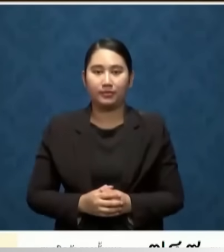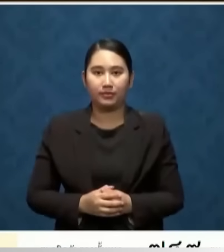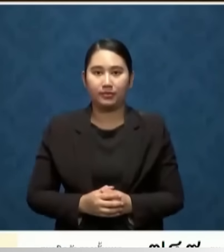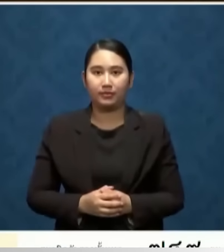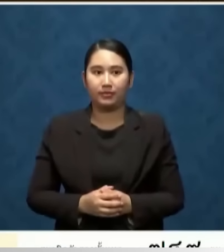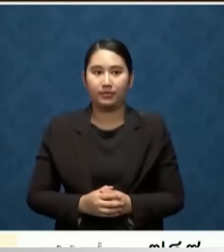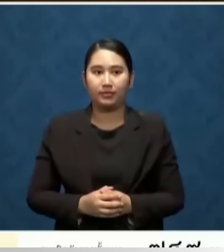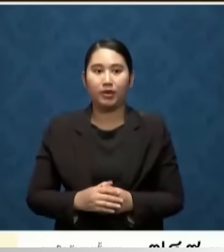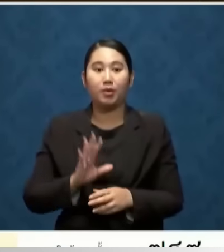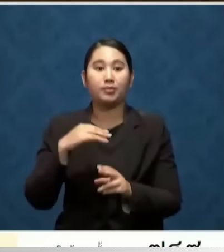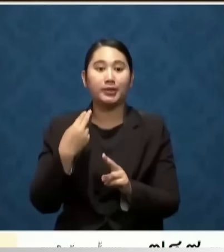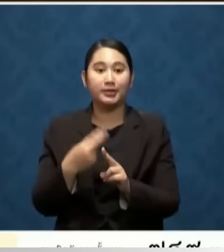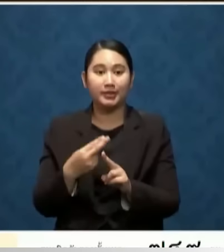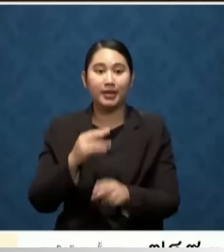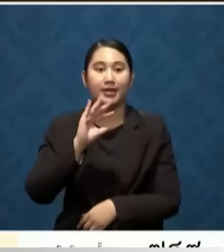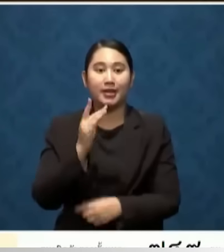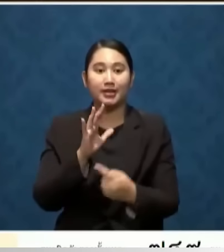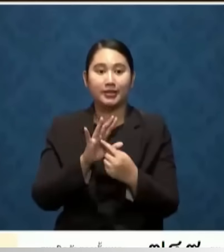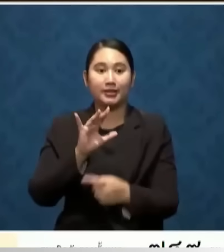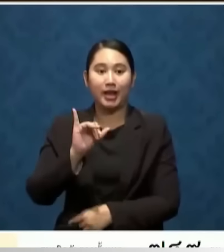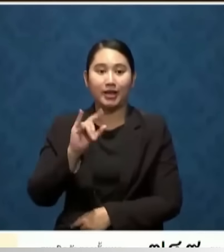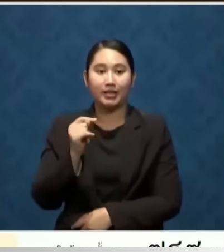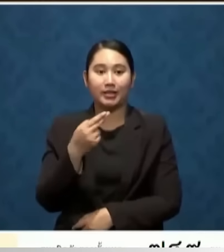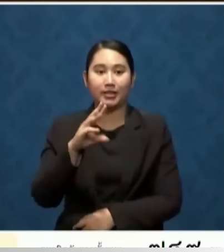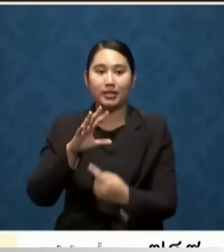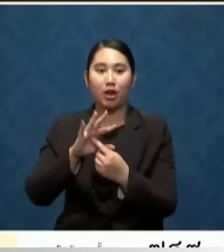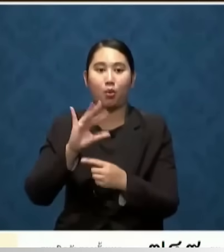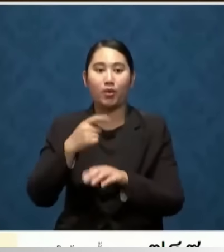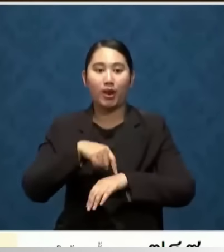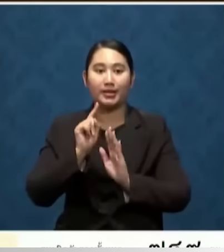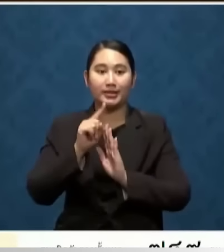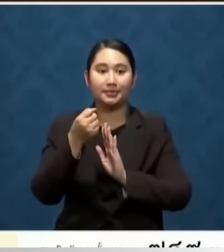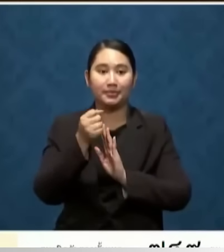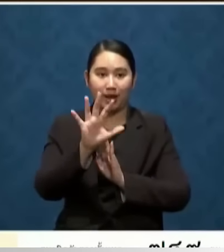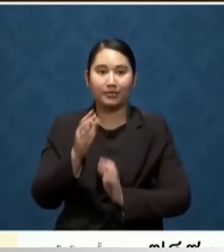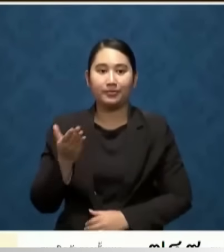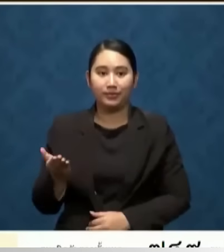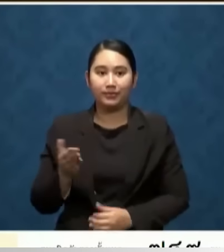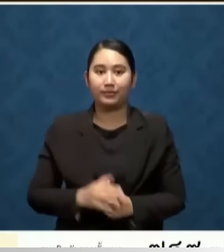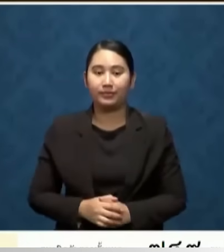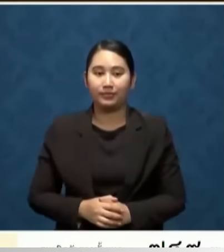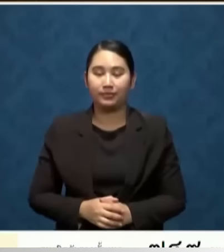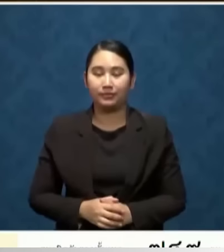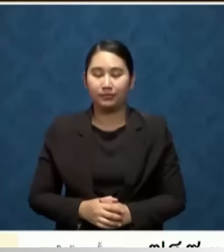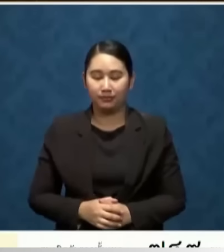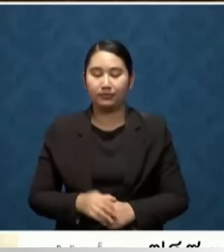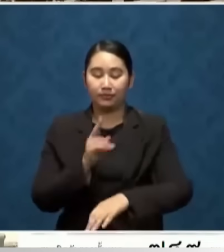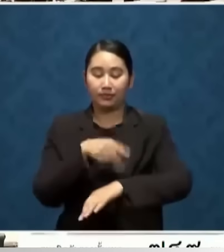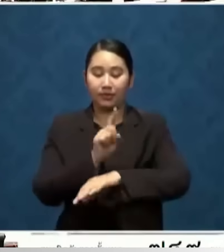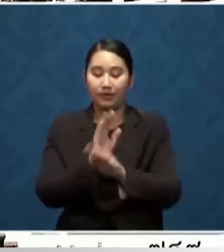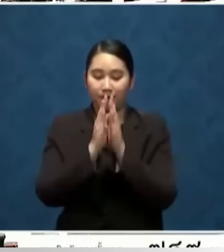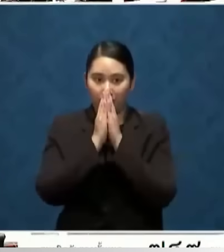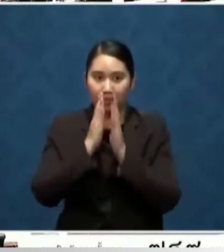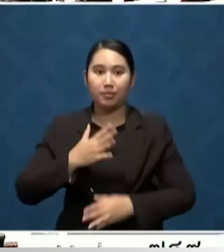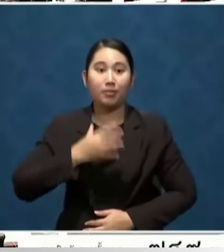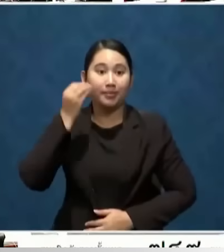คือคุณชัยธวัฒน์ตุลายนซึ่งขอเวลา15นาทีครับเชิญครับคุณพิชาครับ เรียนท่านประธานที่เคารพกับผ